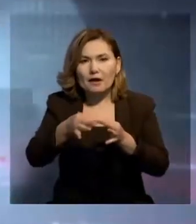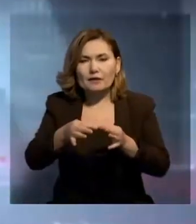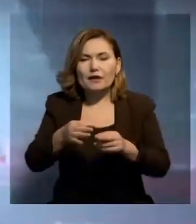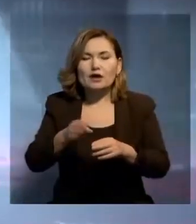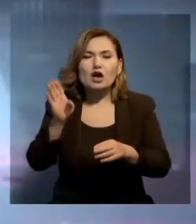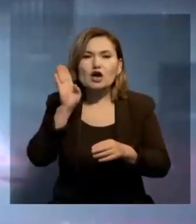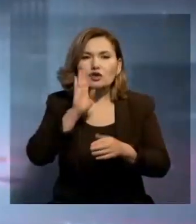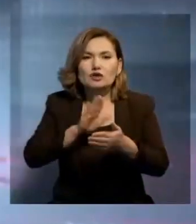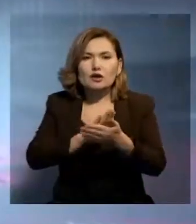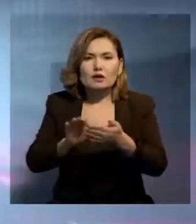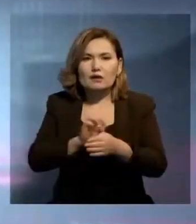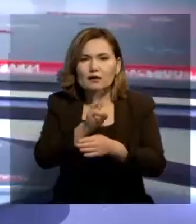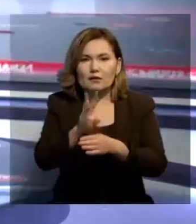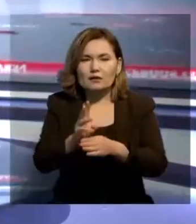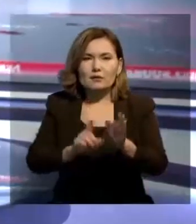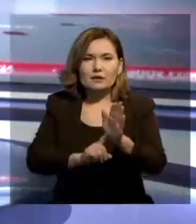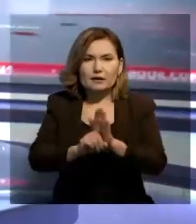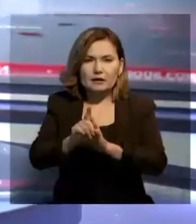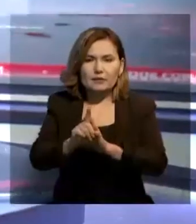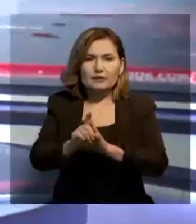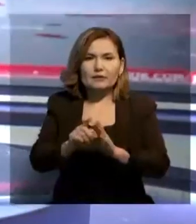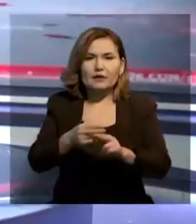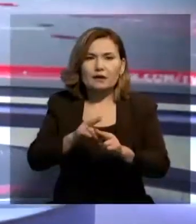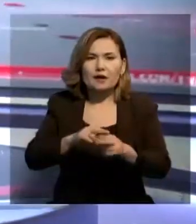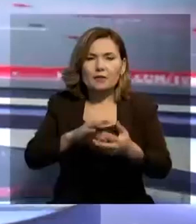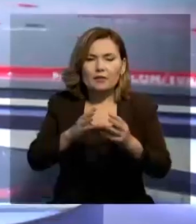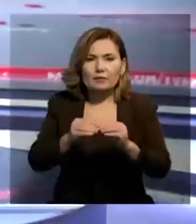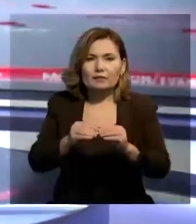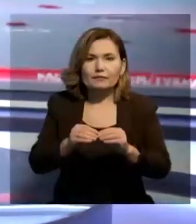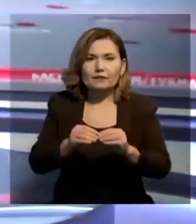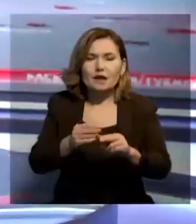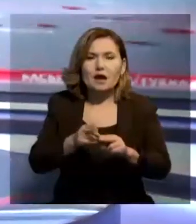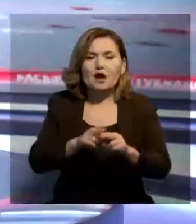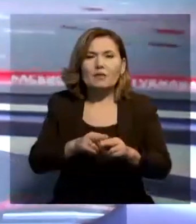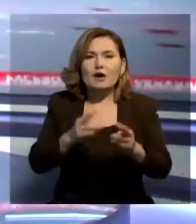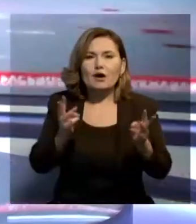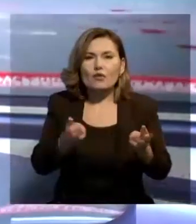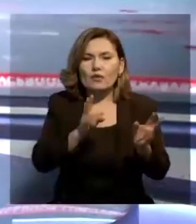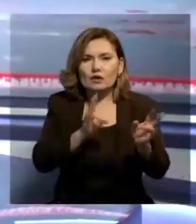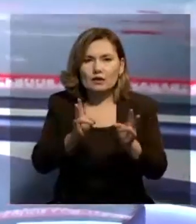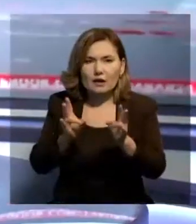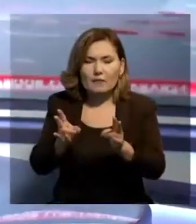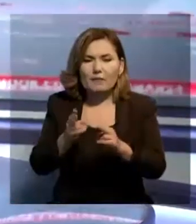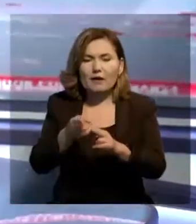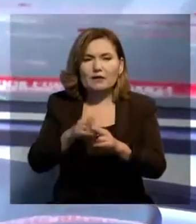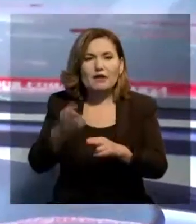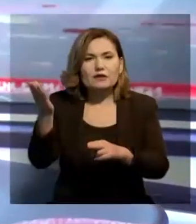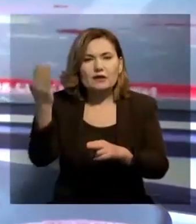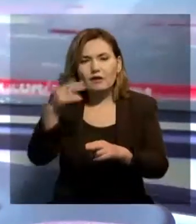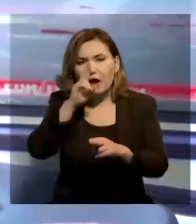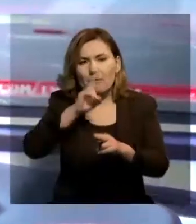ауыз су желісі жеткізілді. Ал Әулиекөлде өрттен зардап шеккендер қоныстанған Бірлік шағын